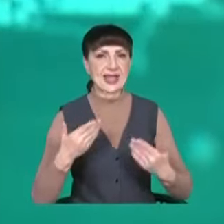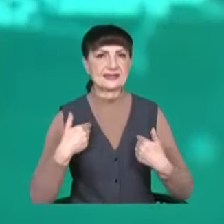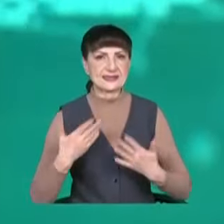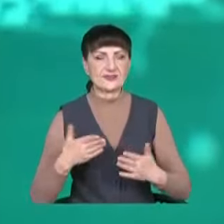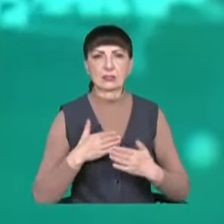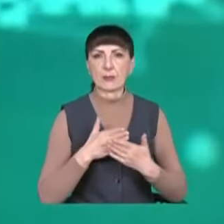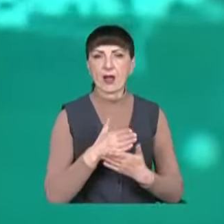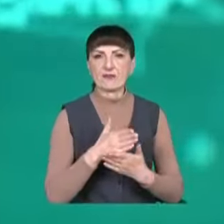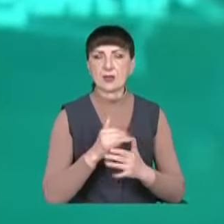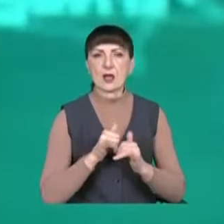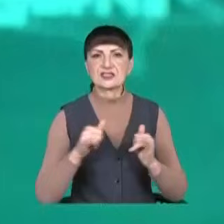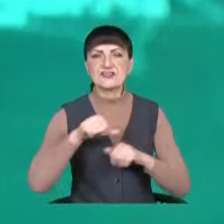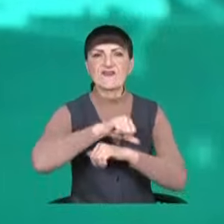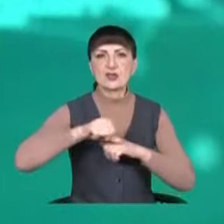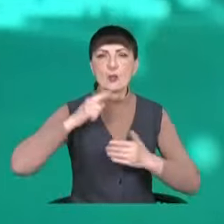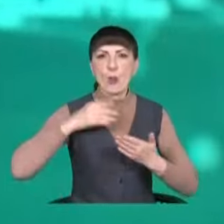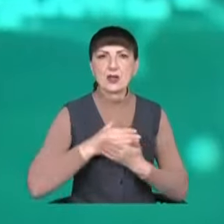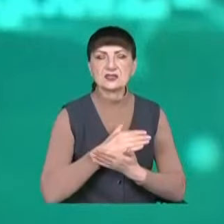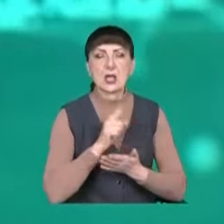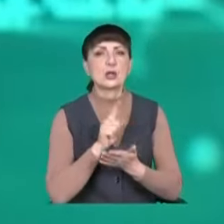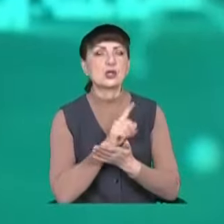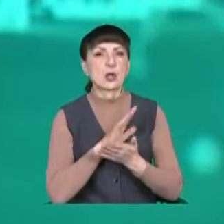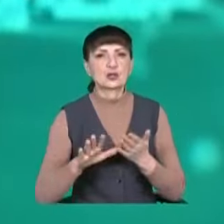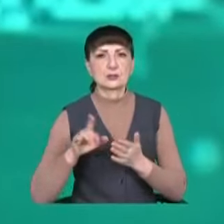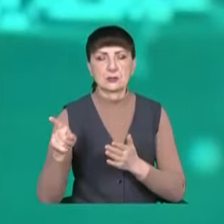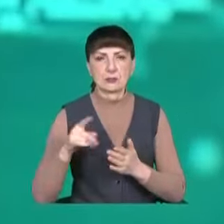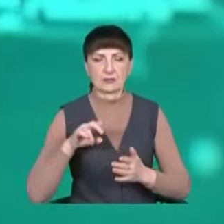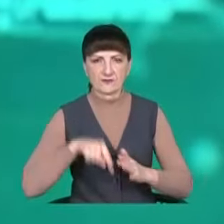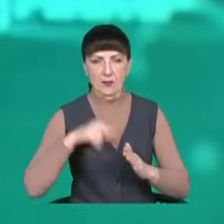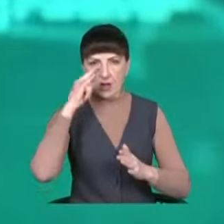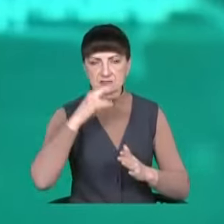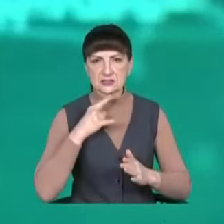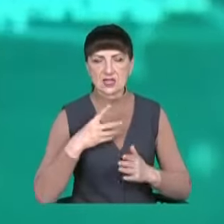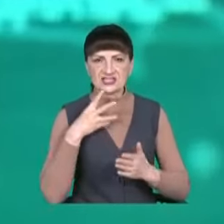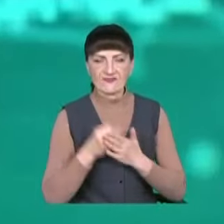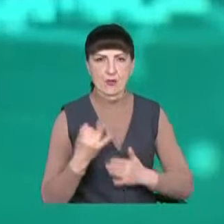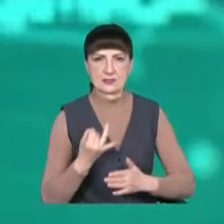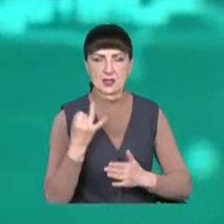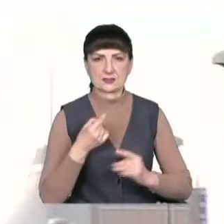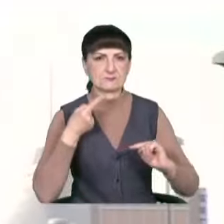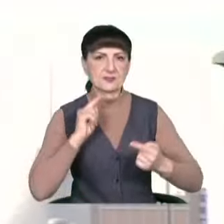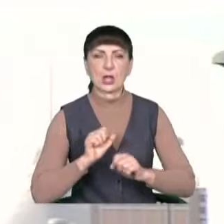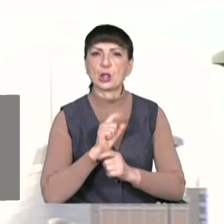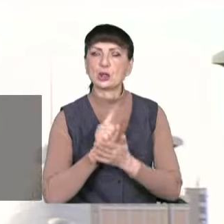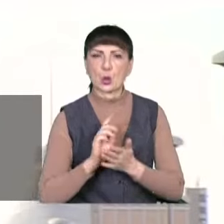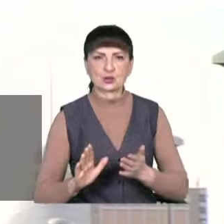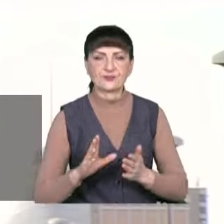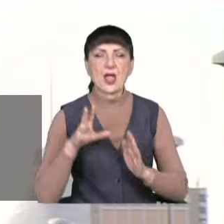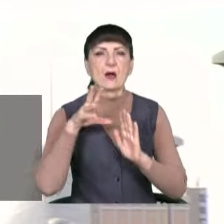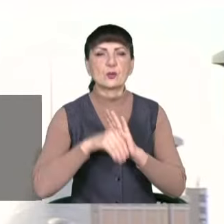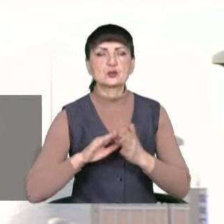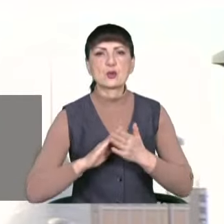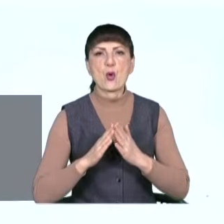направленные на развитие внешней политики, не должны идти в ущерб национальным интересам. Айдана Нураш продолжит. В условиях